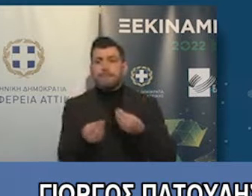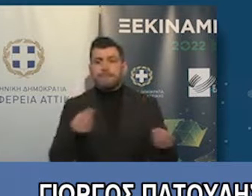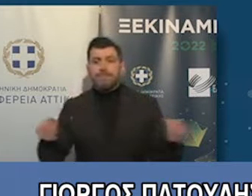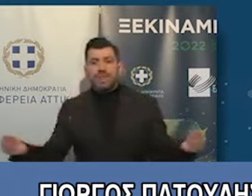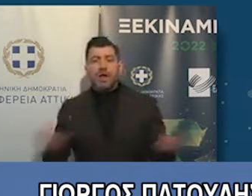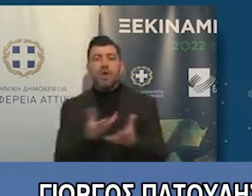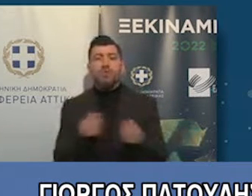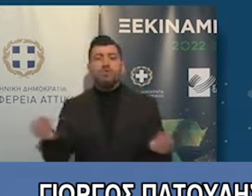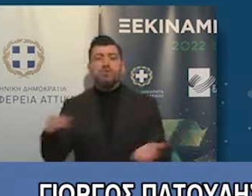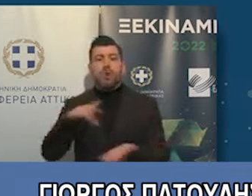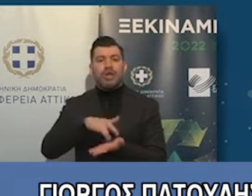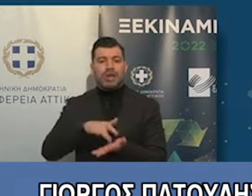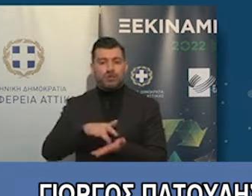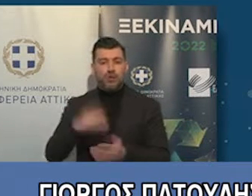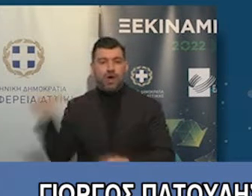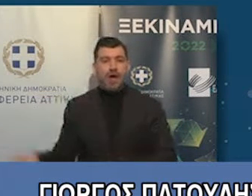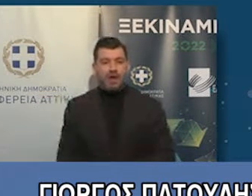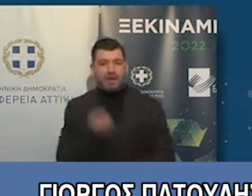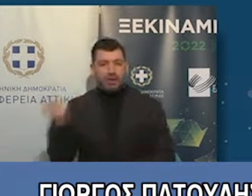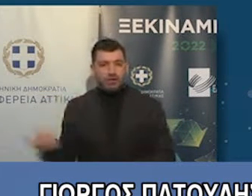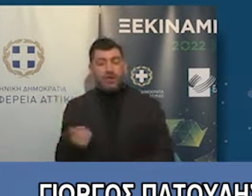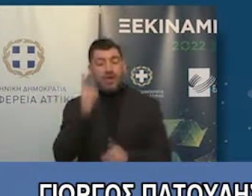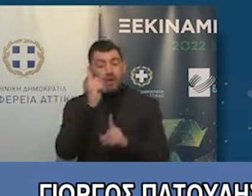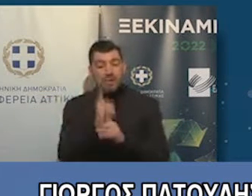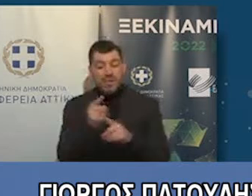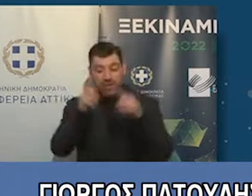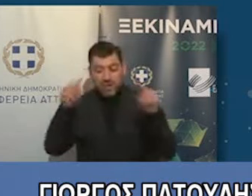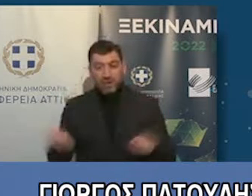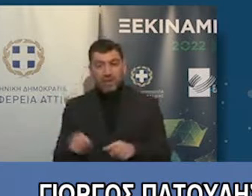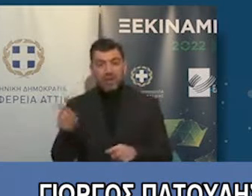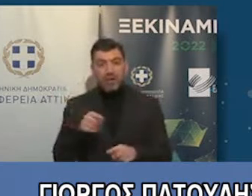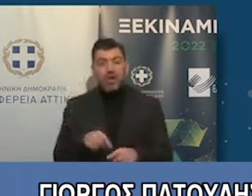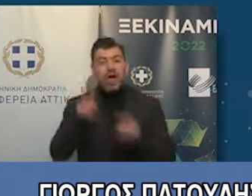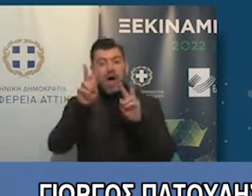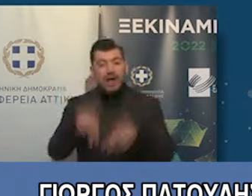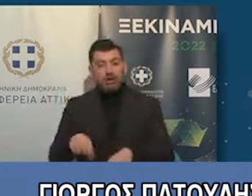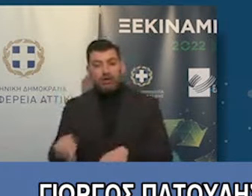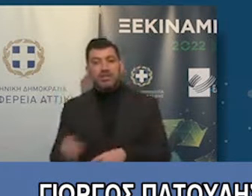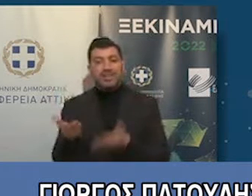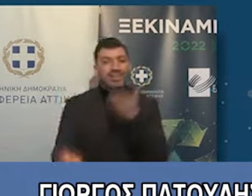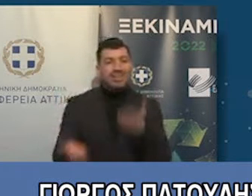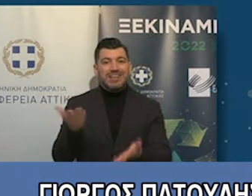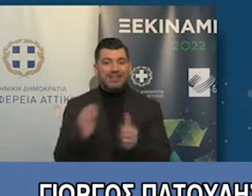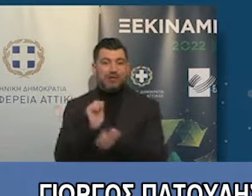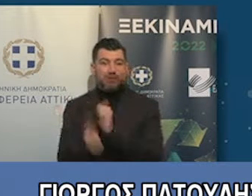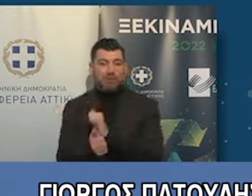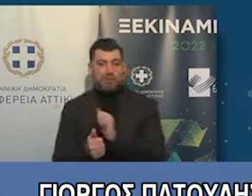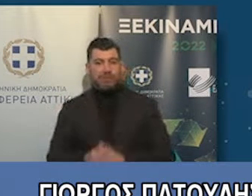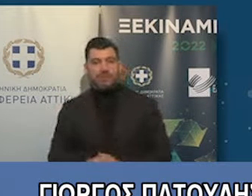πολυκέντρων ανακύκλωσης με ενσωματωμένη κονσόλα αναγνώρισης ζύγης και καταγραφής, αυτόματοι